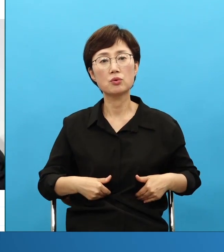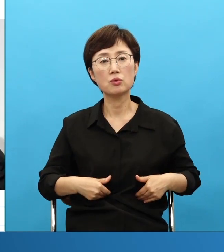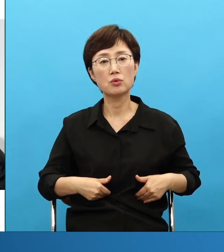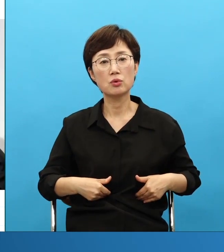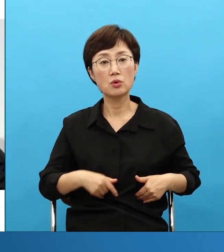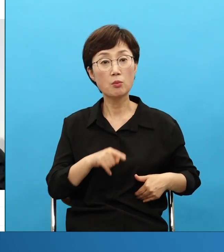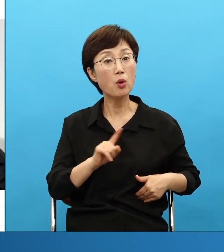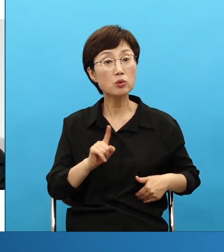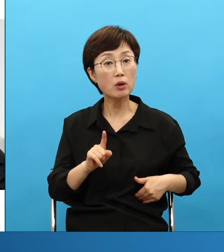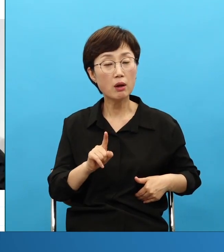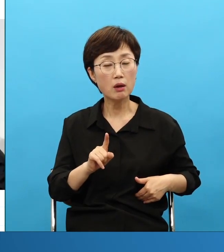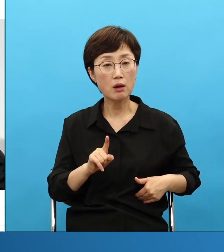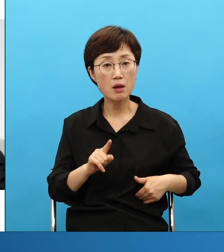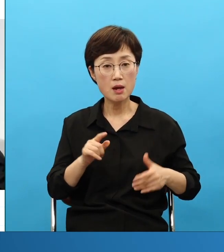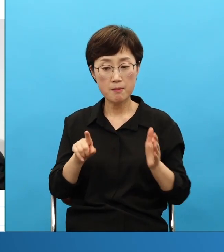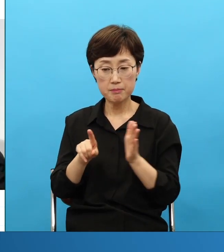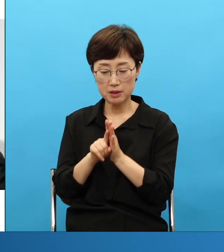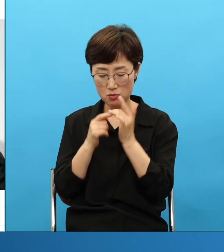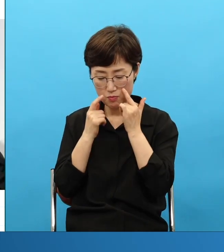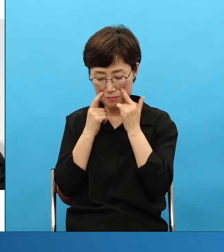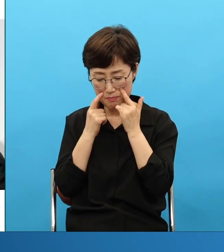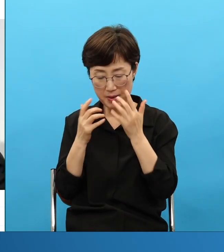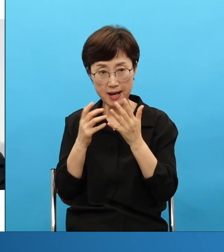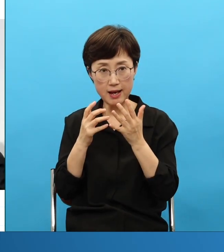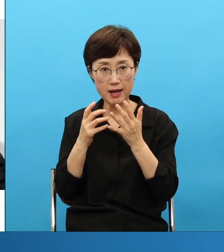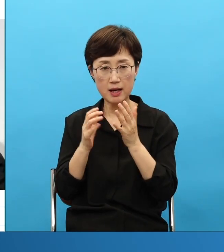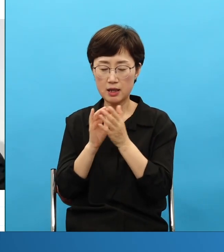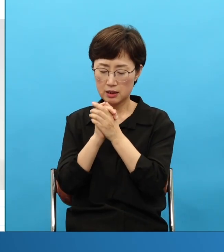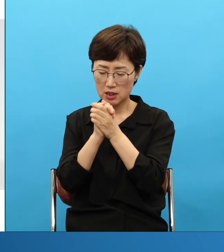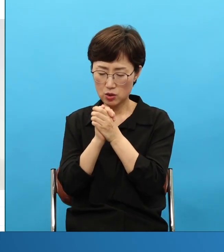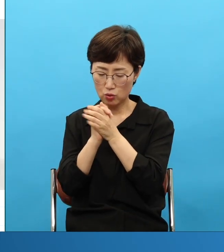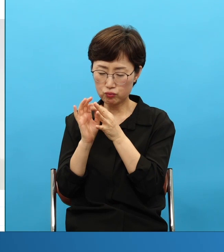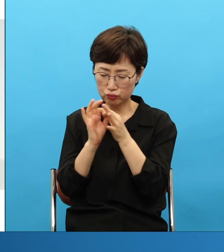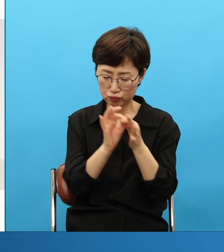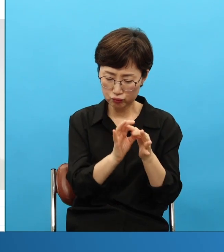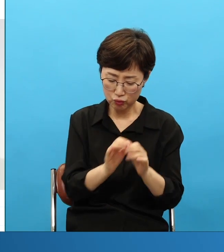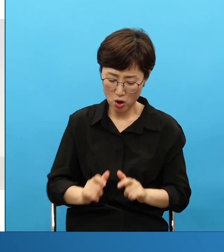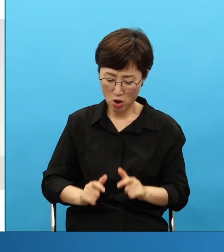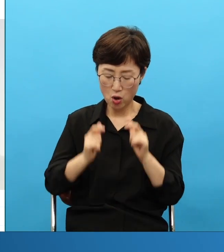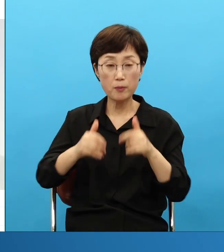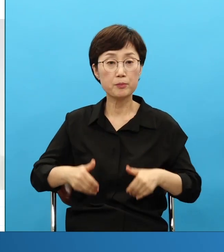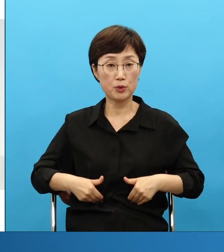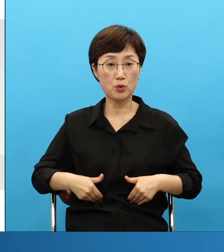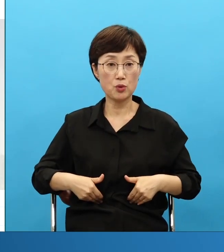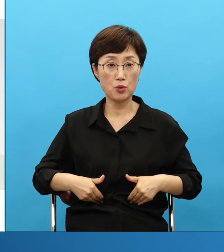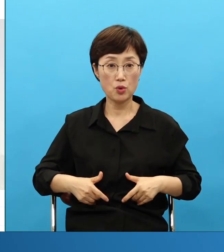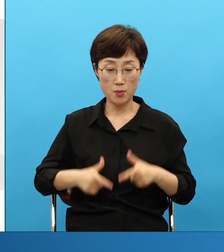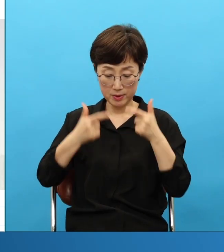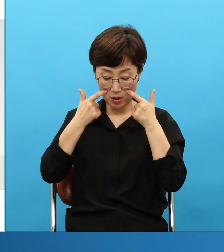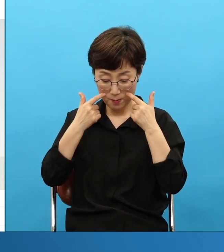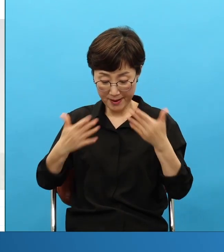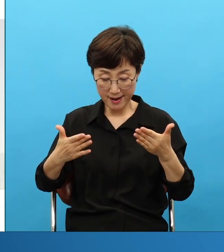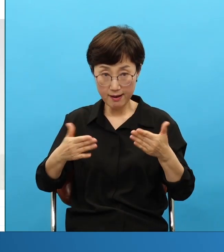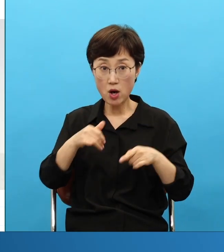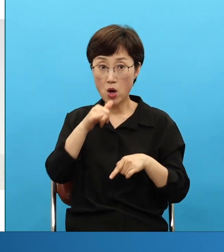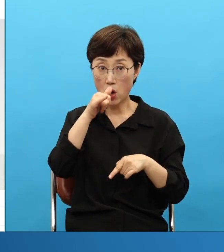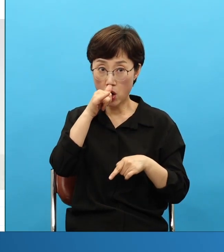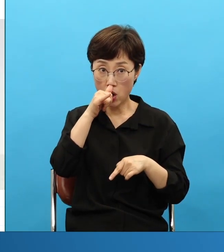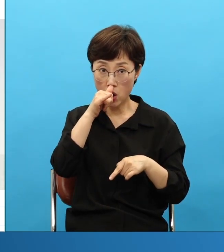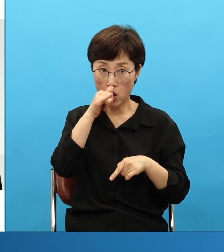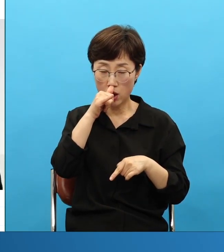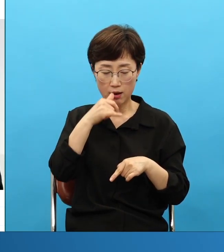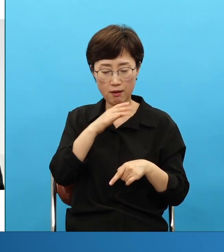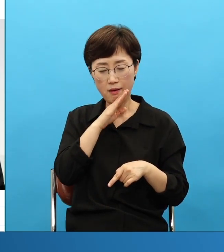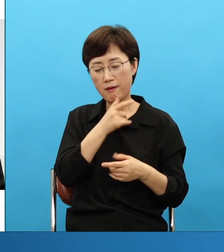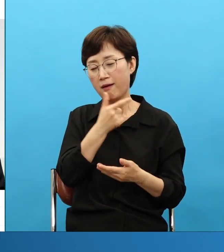그것도 확실한 믿음 가지고 기도로 만드는 겁니다. 그게 확실하다면 우리는 충격과